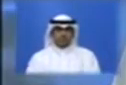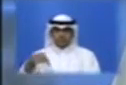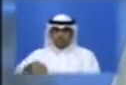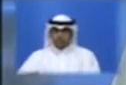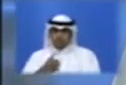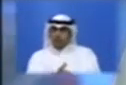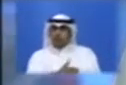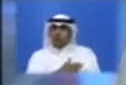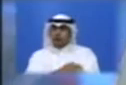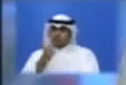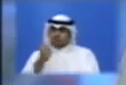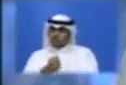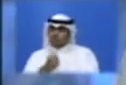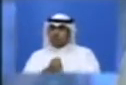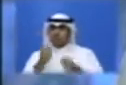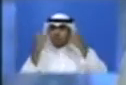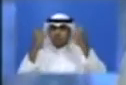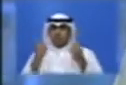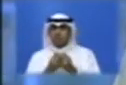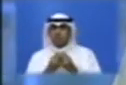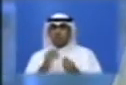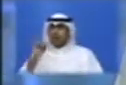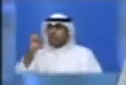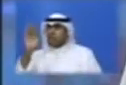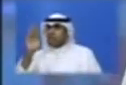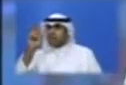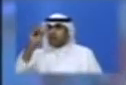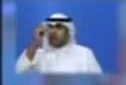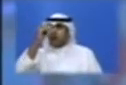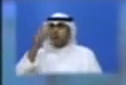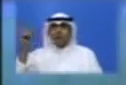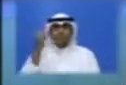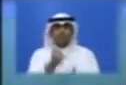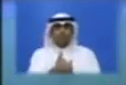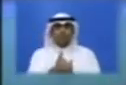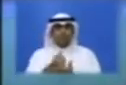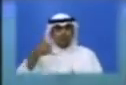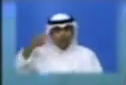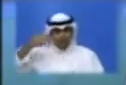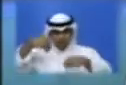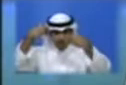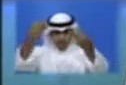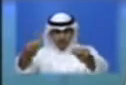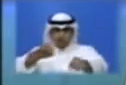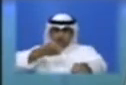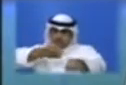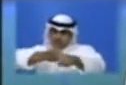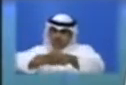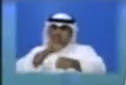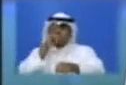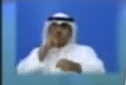على قدم وساق تستعد المسالخ المركزية بإشراف بلدية الكويت لاستقبال المضحين خلال أيام عيد الأضحى